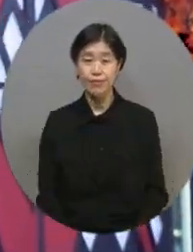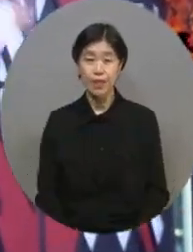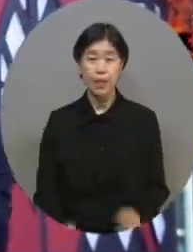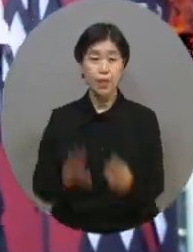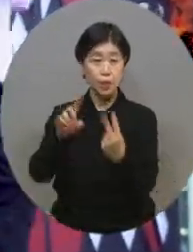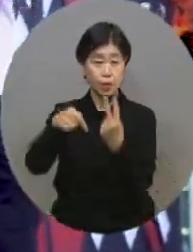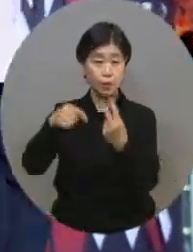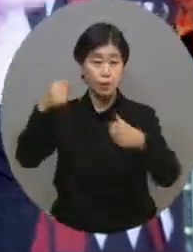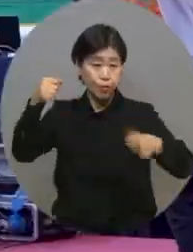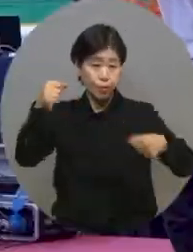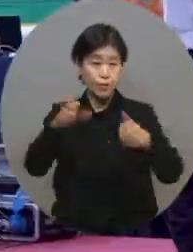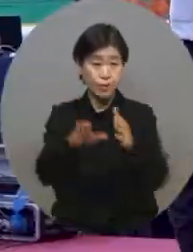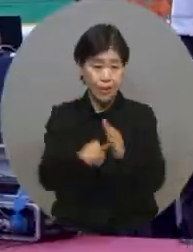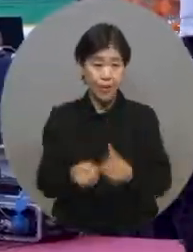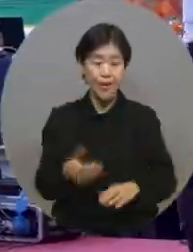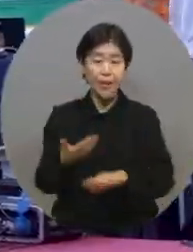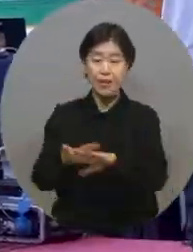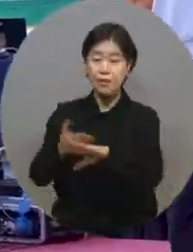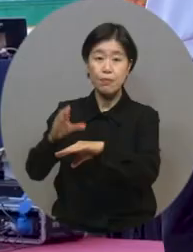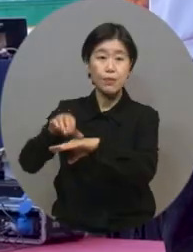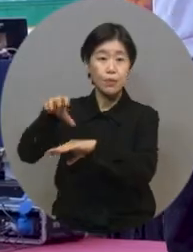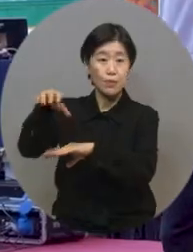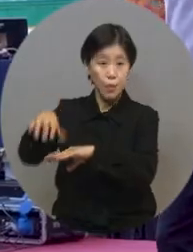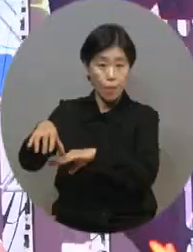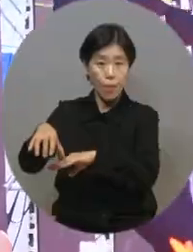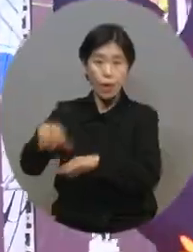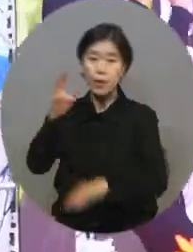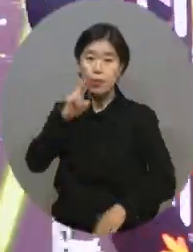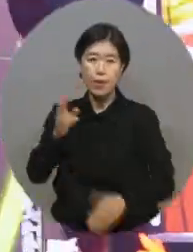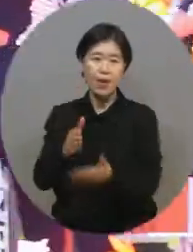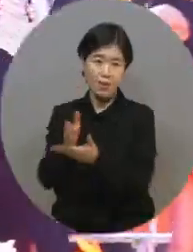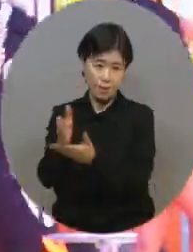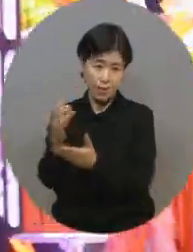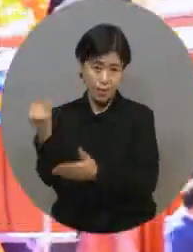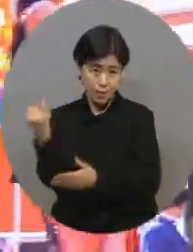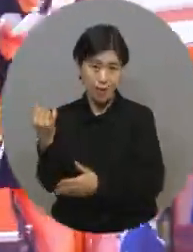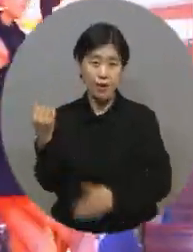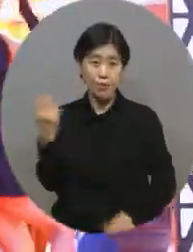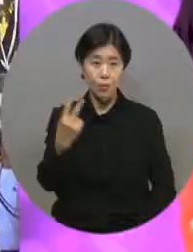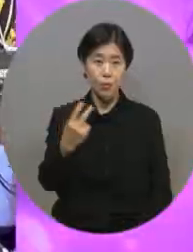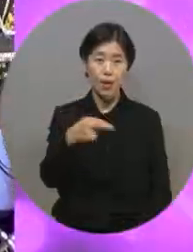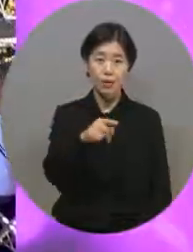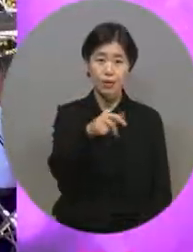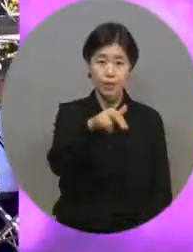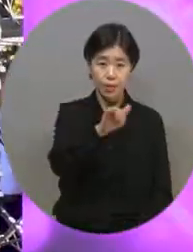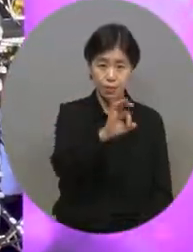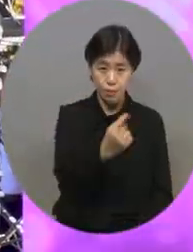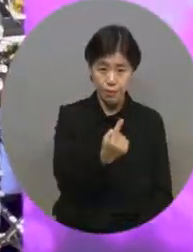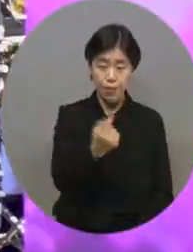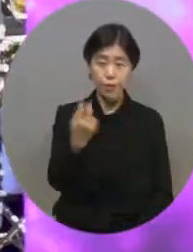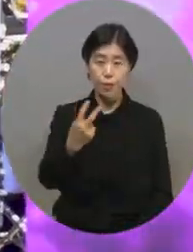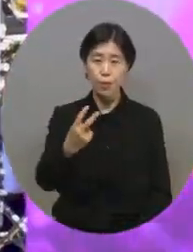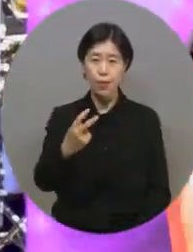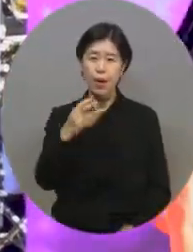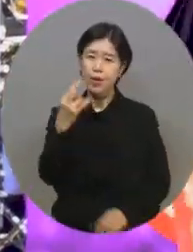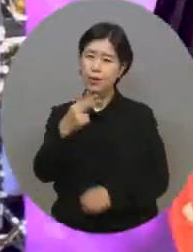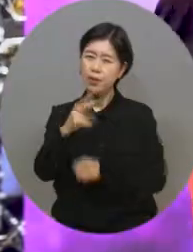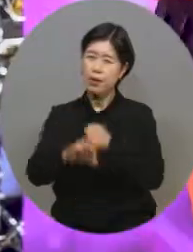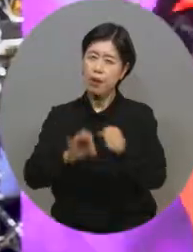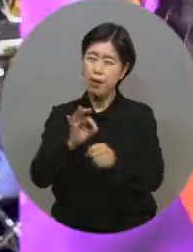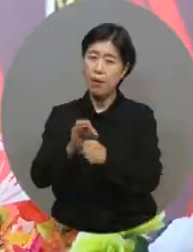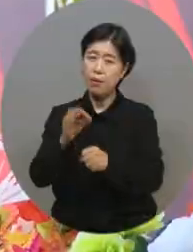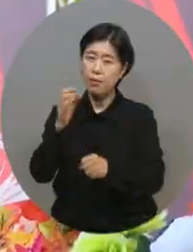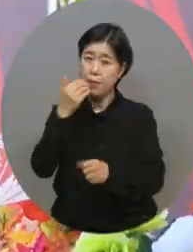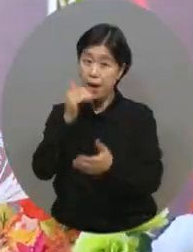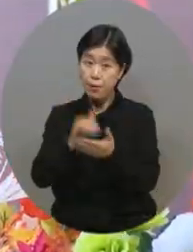2부 공연에서는 미스트롯2 출신인 김지현과 트롯 여전사로 불리는 서지호, 그리고 천년바위로 사랑받는